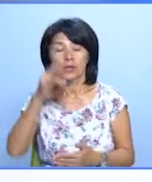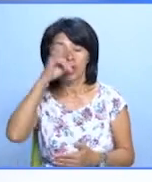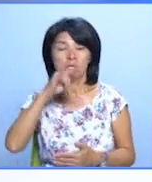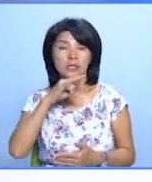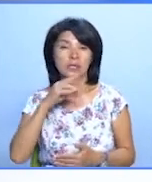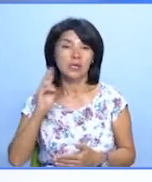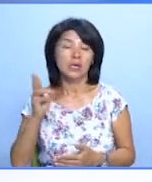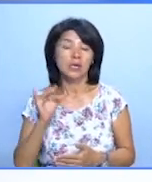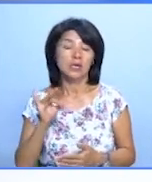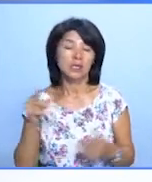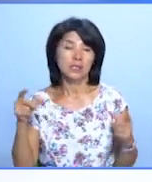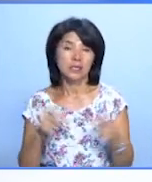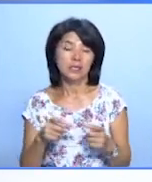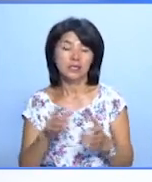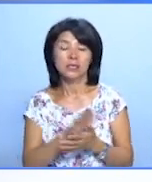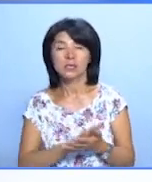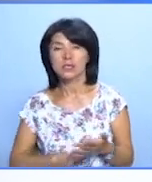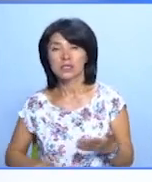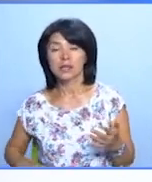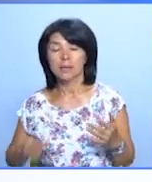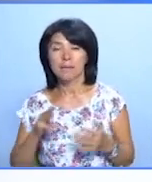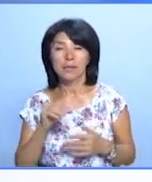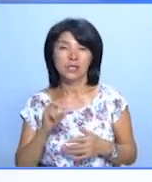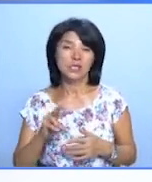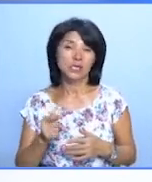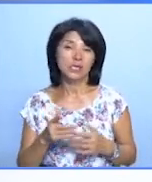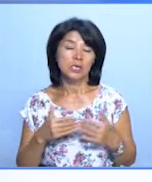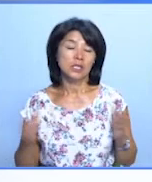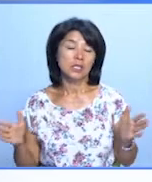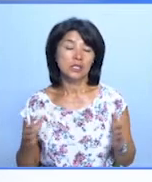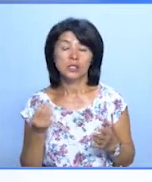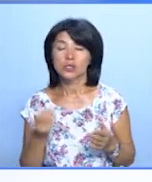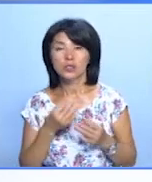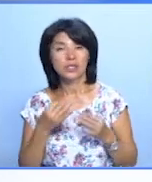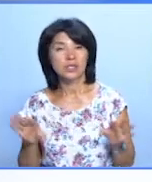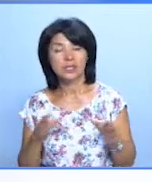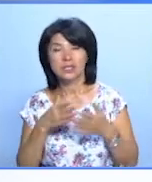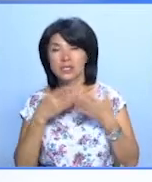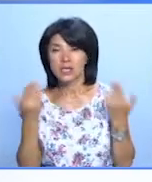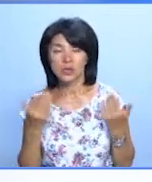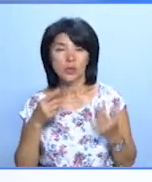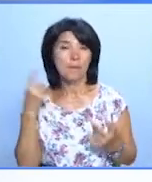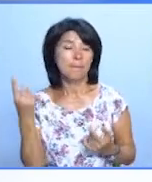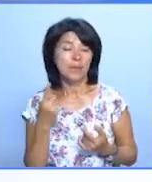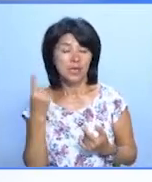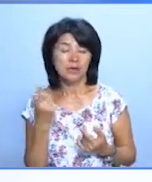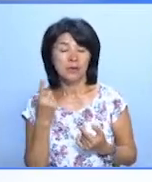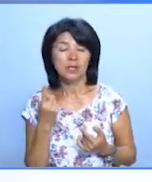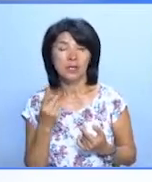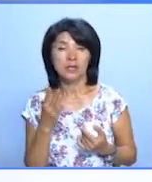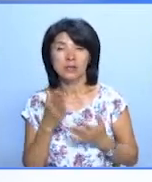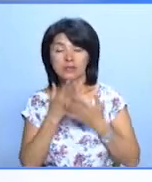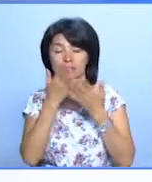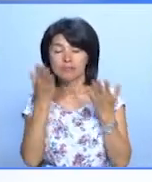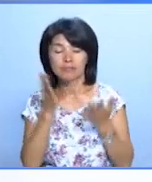Қазақстанда карантин ұзартылды. Мешіттердің ашылуына әзірге рұқсат жоқ. Сол себепті биыл бірінші рет құрбан айт намазы көпшілікпен